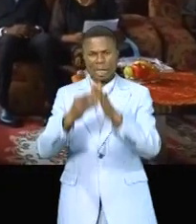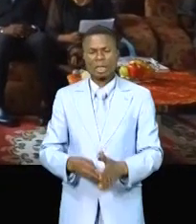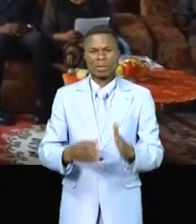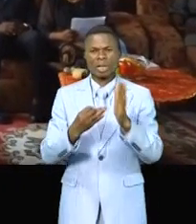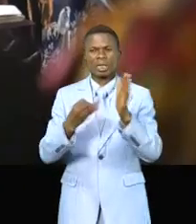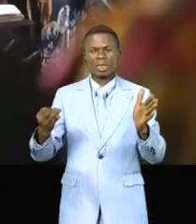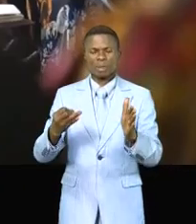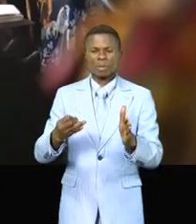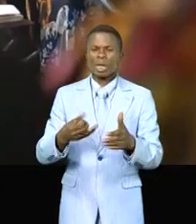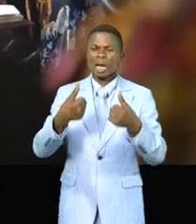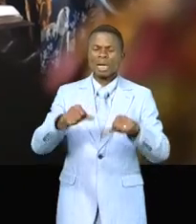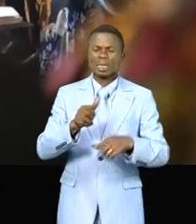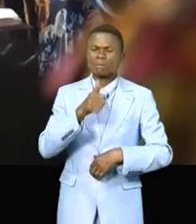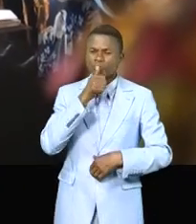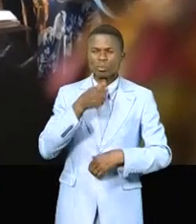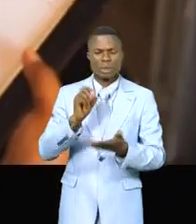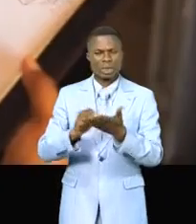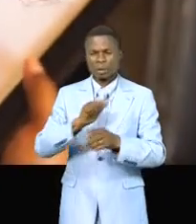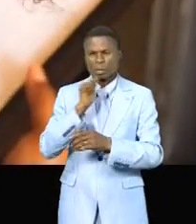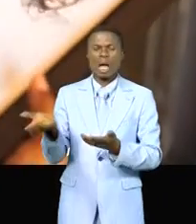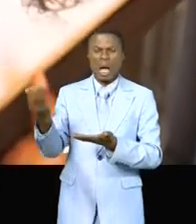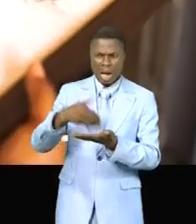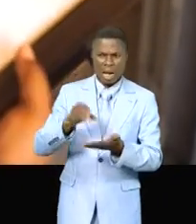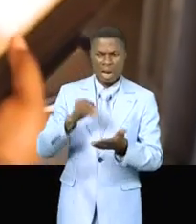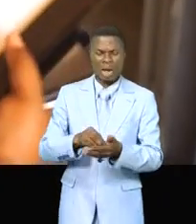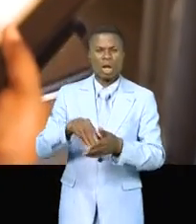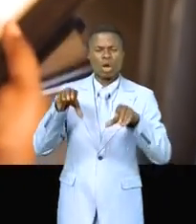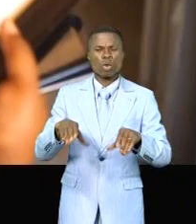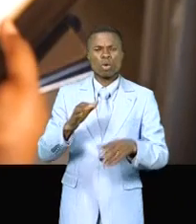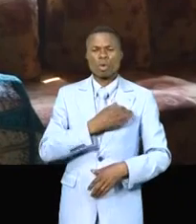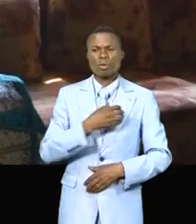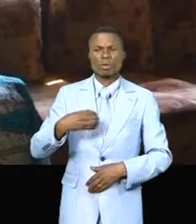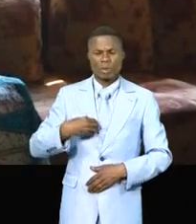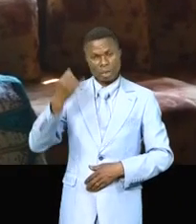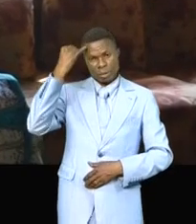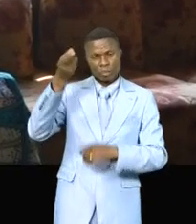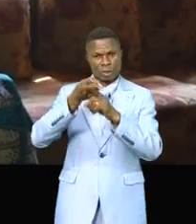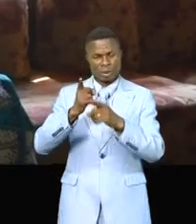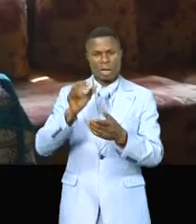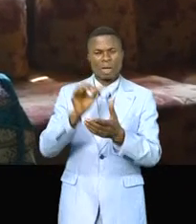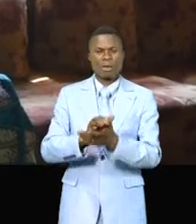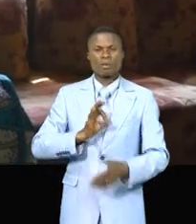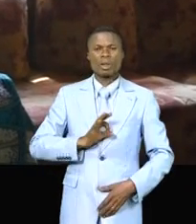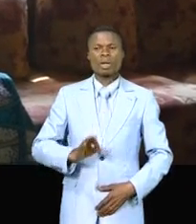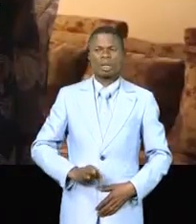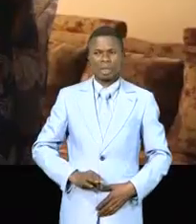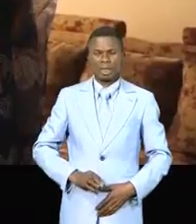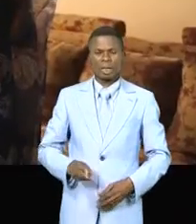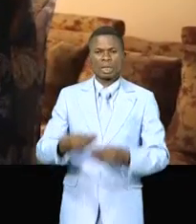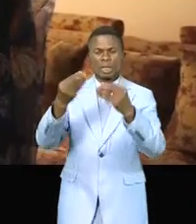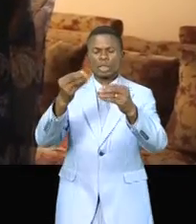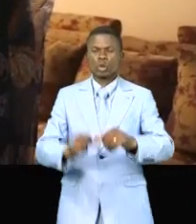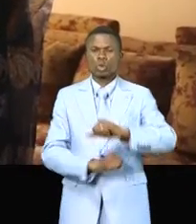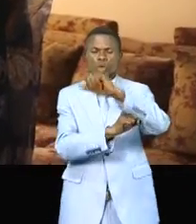de silence, elle revient au devant de la scène grâce à Congo Féminin, une initiative de la première dame qui honore les brillantes